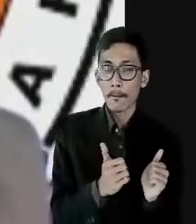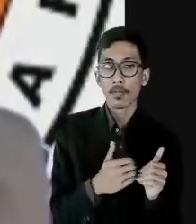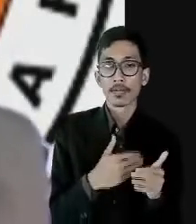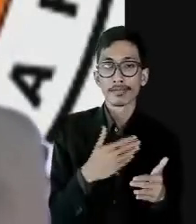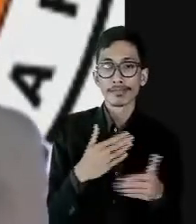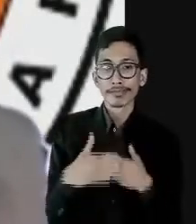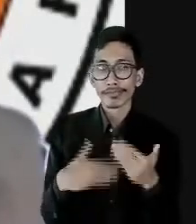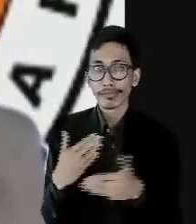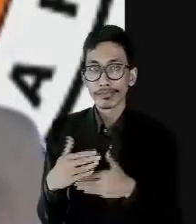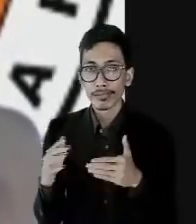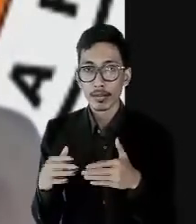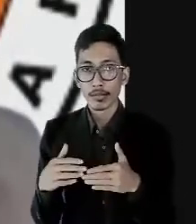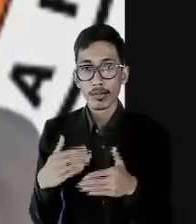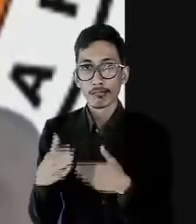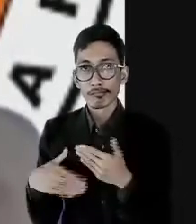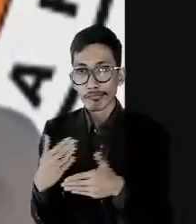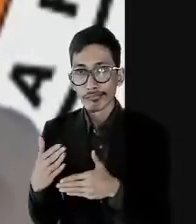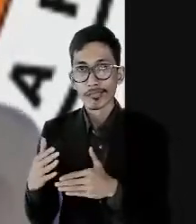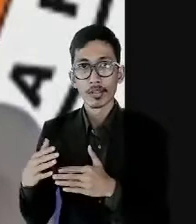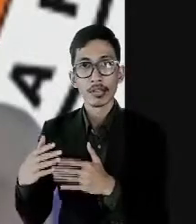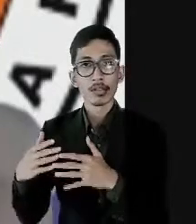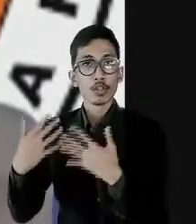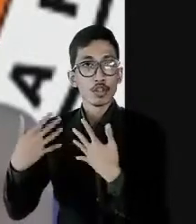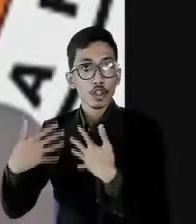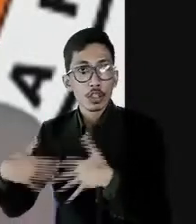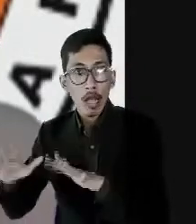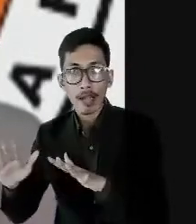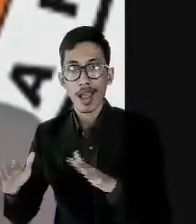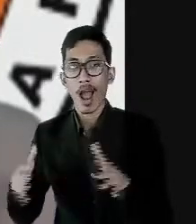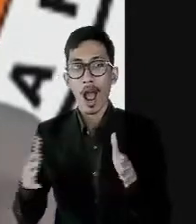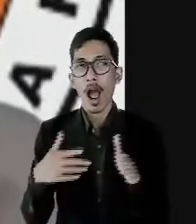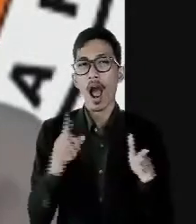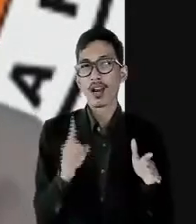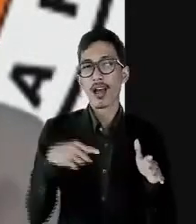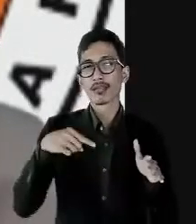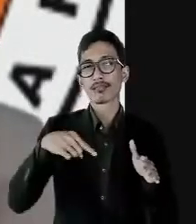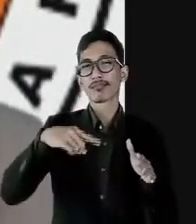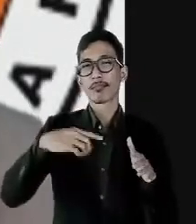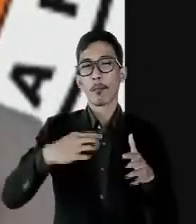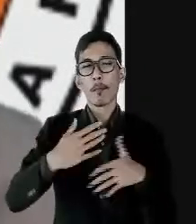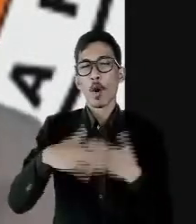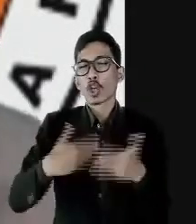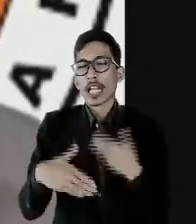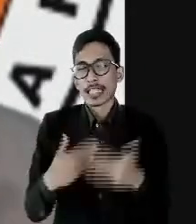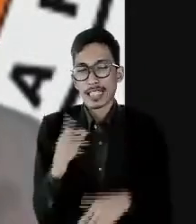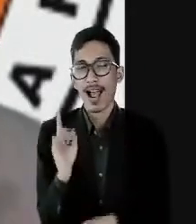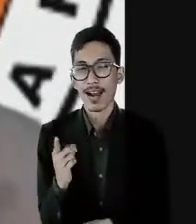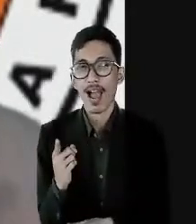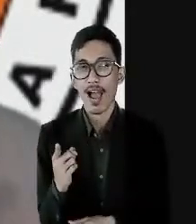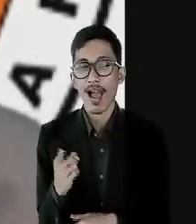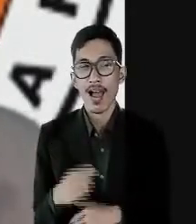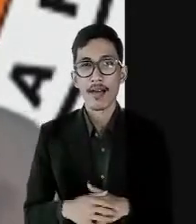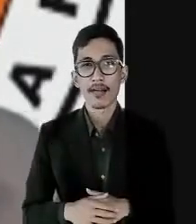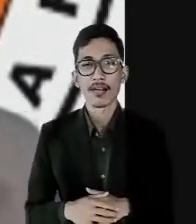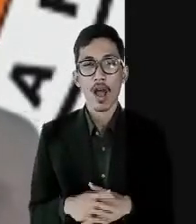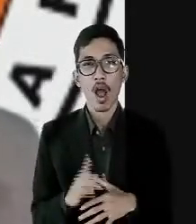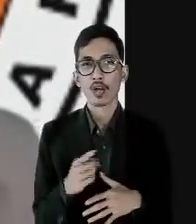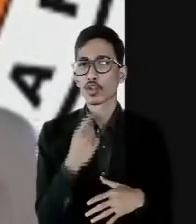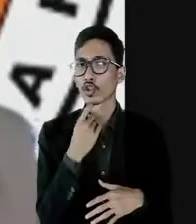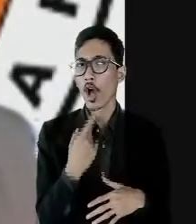pelaksanaan. Nah, ini sudah kami lakukan. Nah, tadi disampaikan bahwa menyangkut dengan